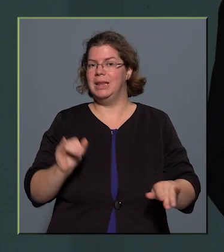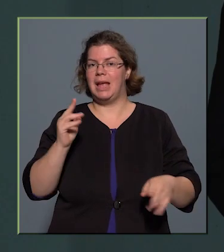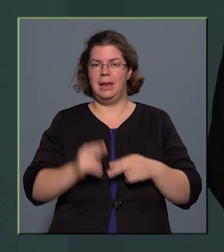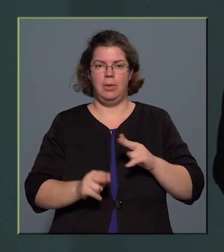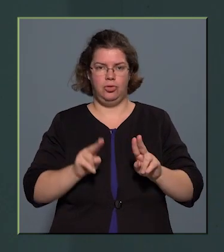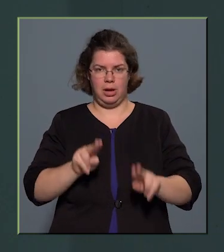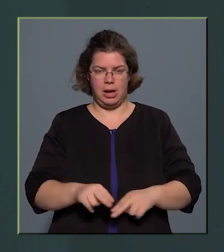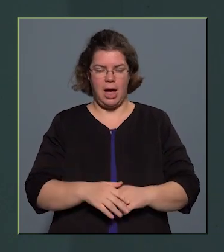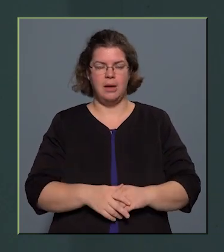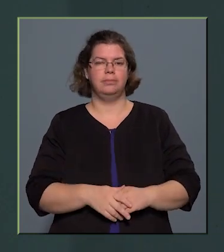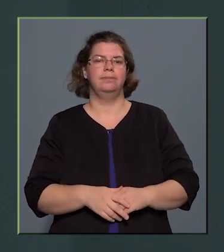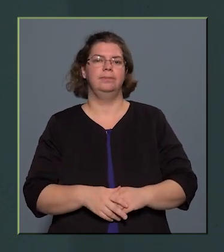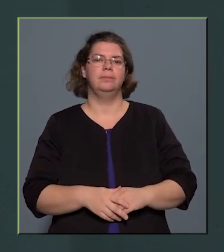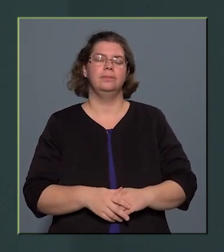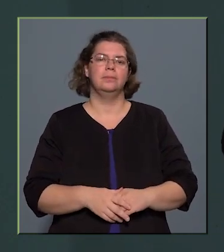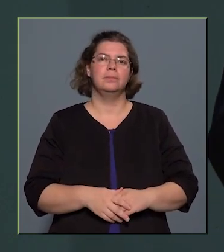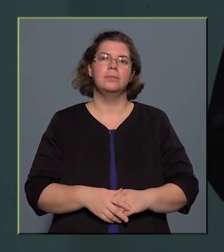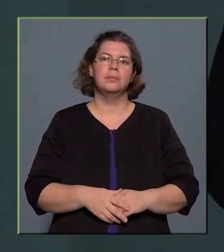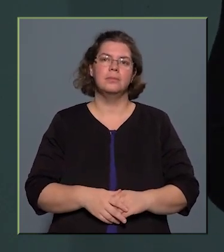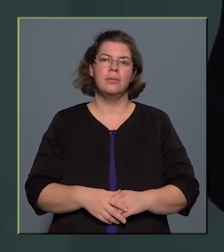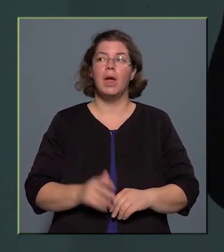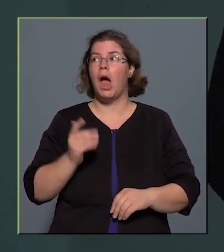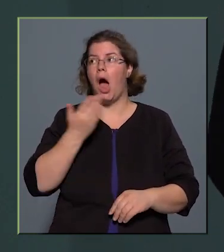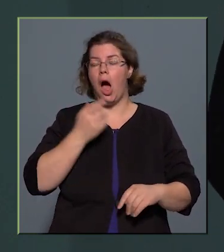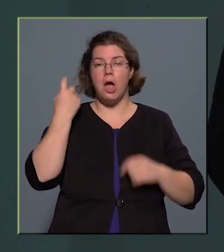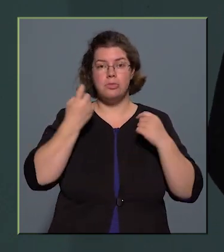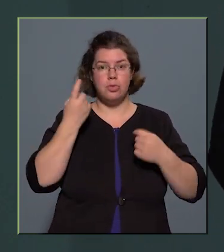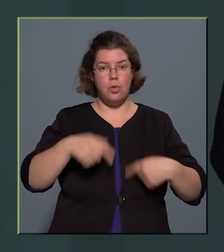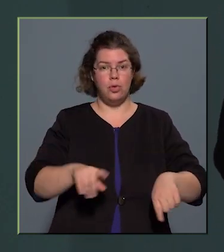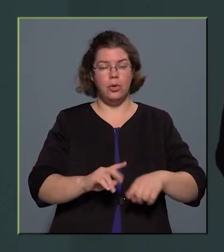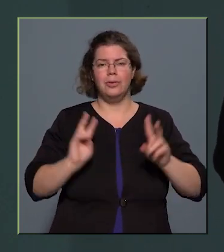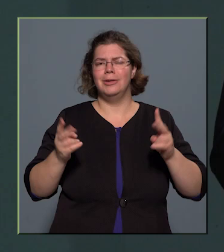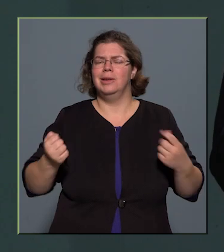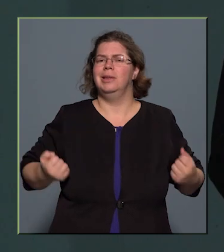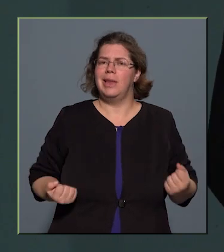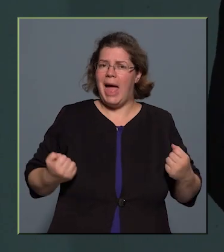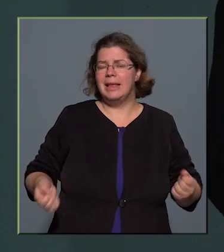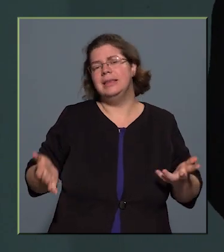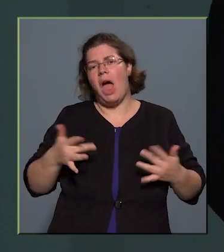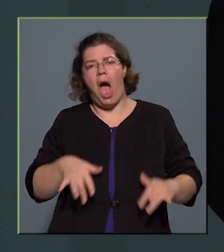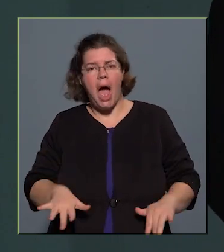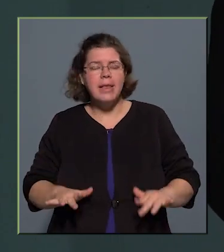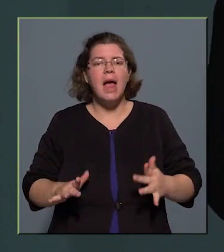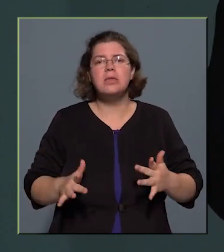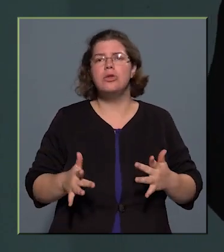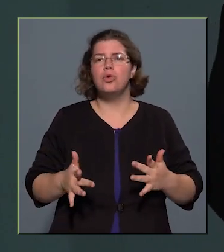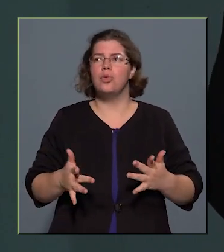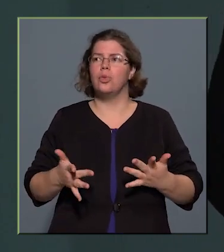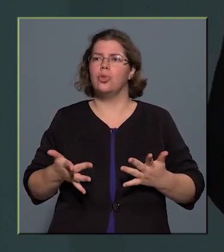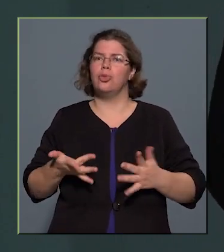erre. Úgyhogy ha azt gondoljuk, hogy nehéz a helyzetünk, komplex